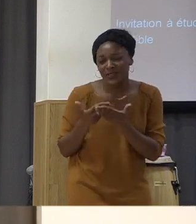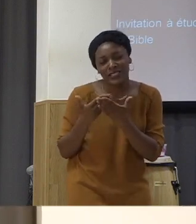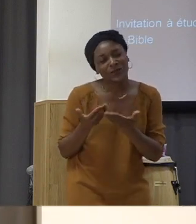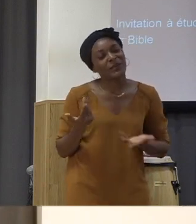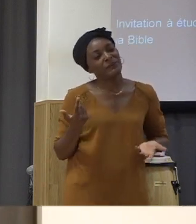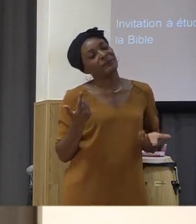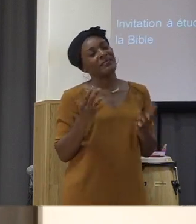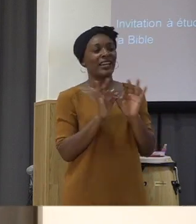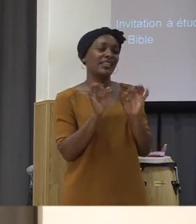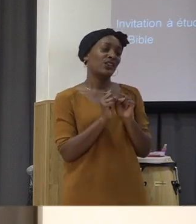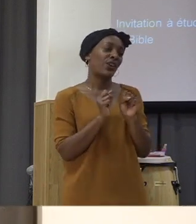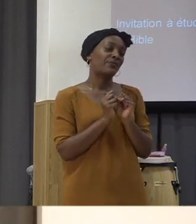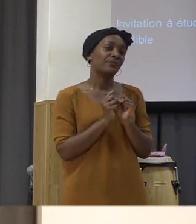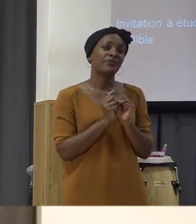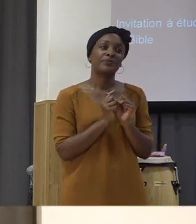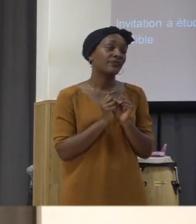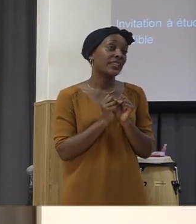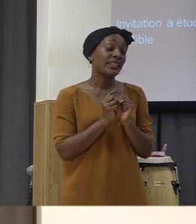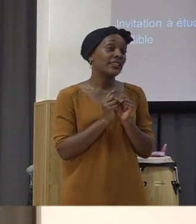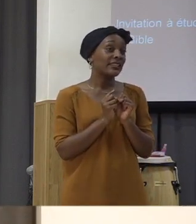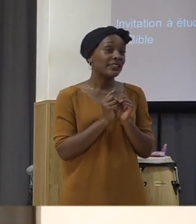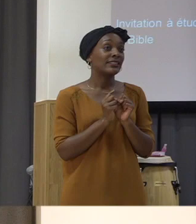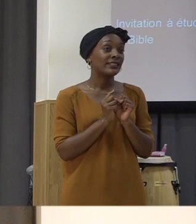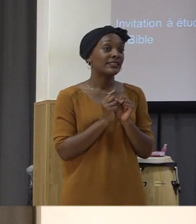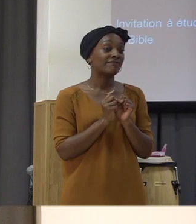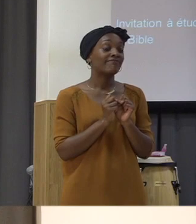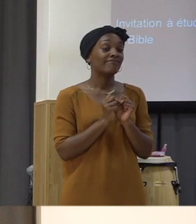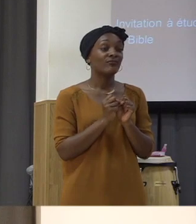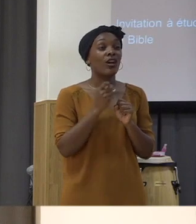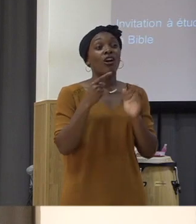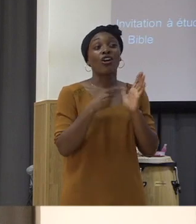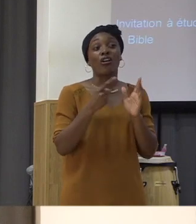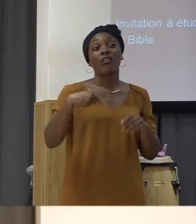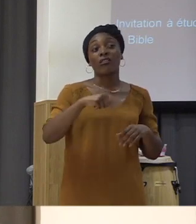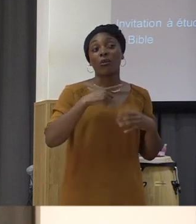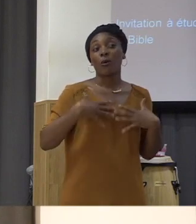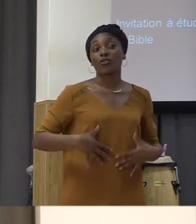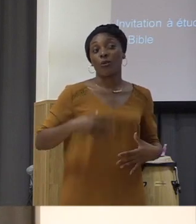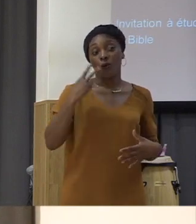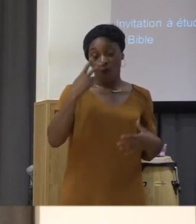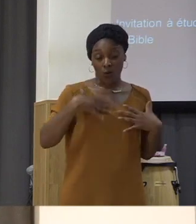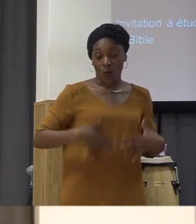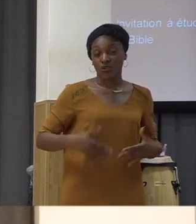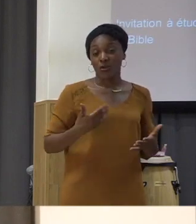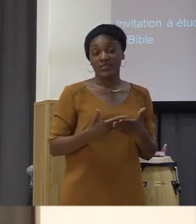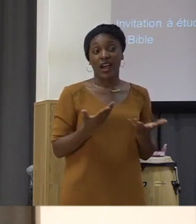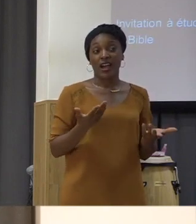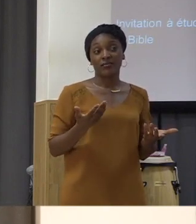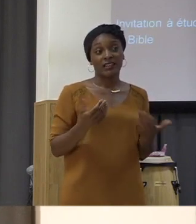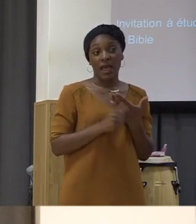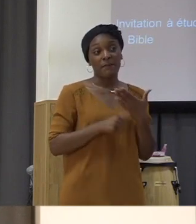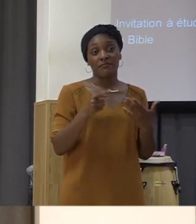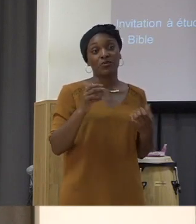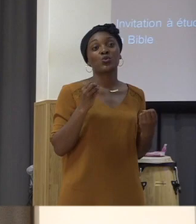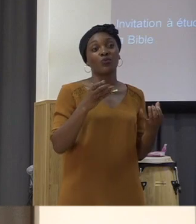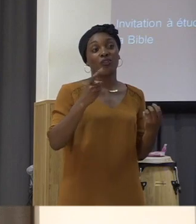sœurs, quand nous réalisons comment nous nous comportons, qu'est-ce que nous savons de la Bible?